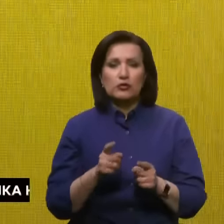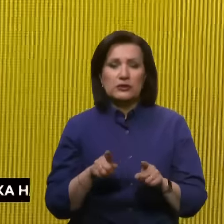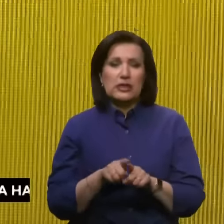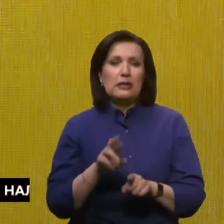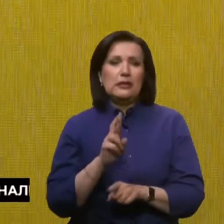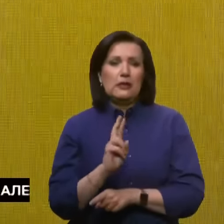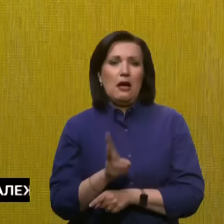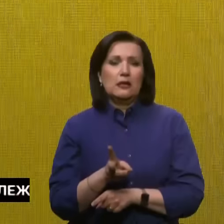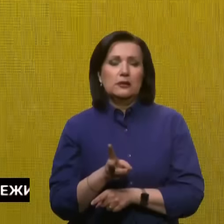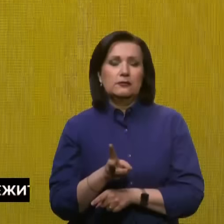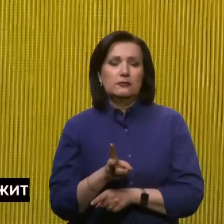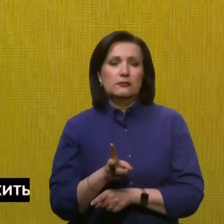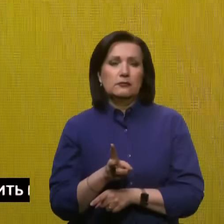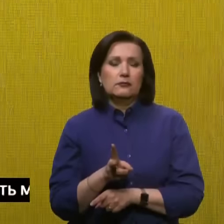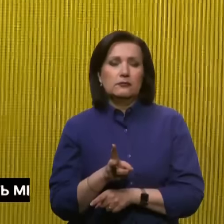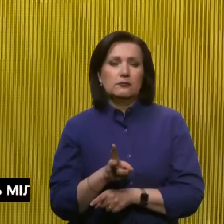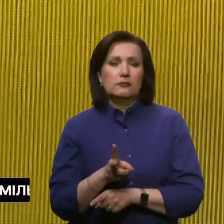як, ну,